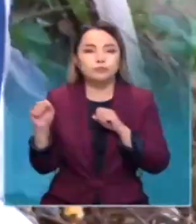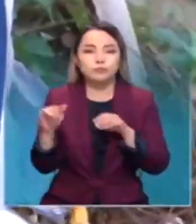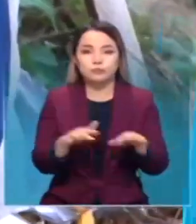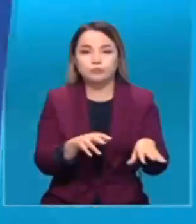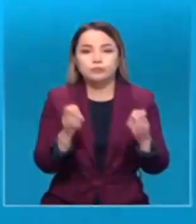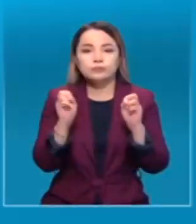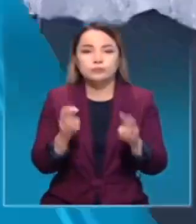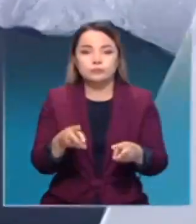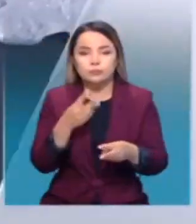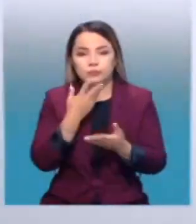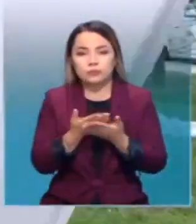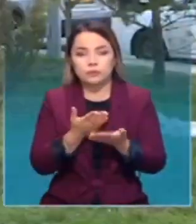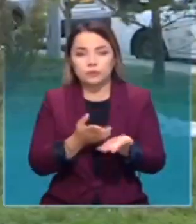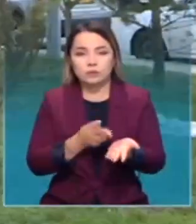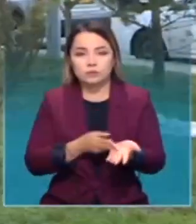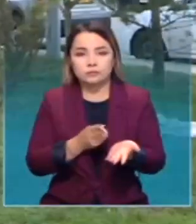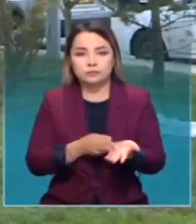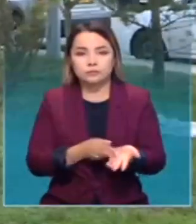Болды ол анық.